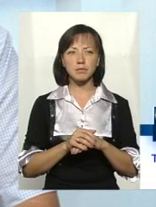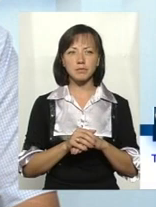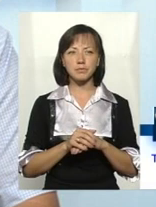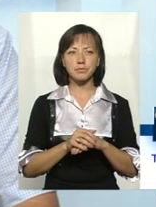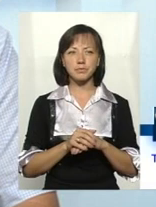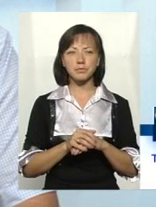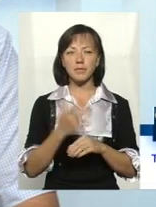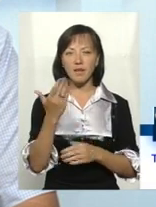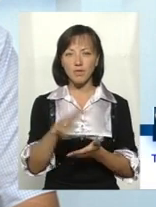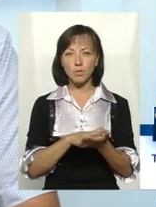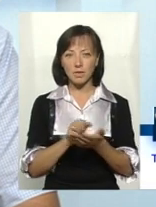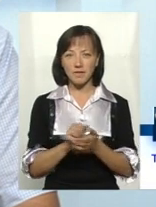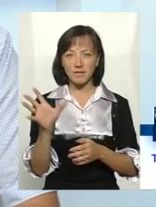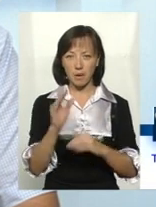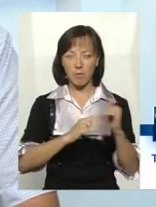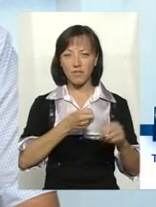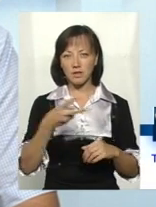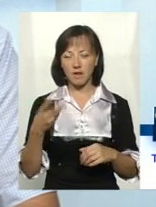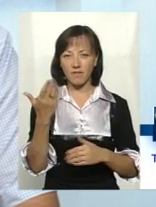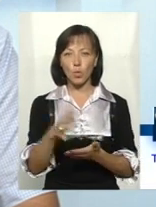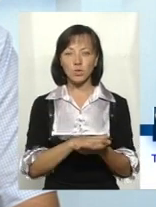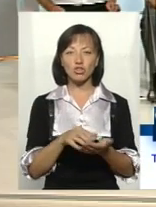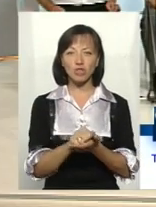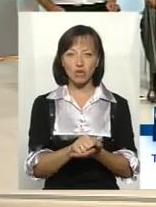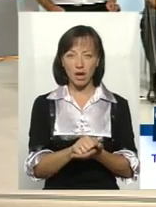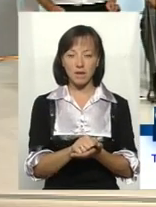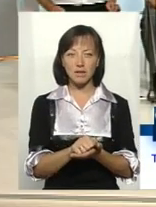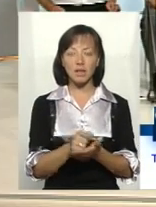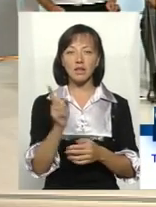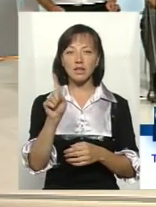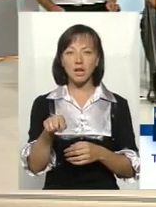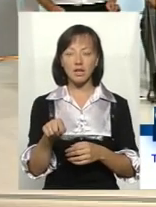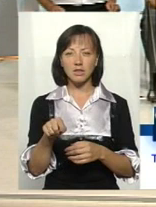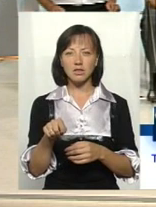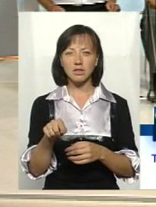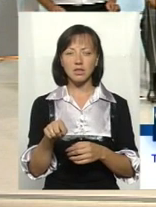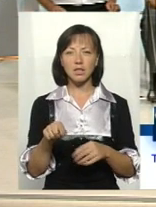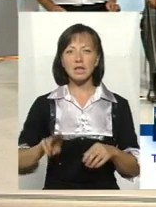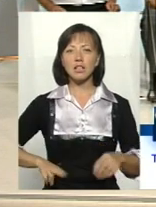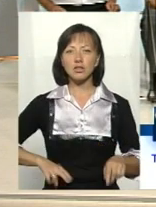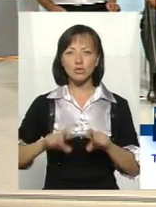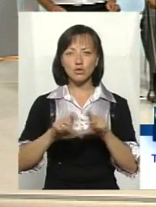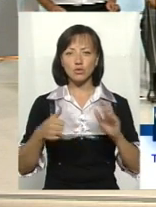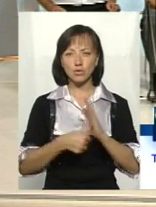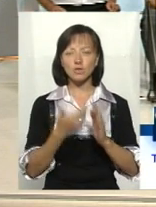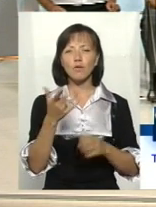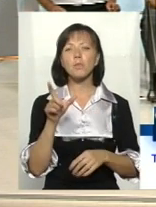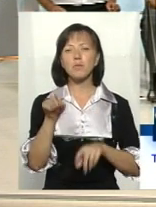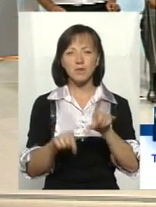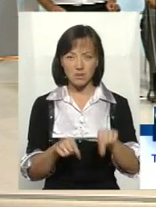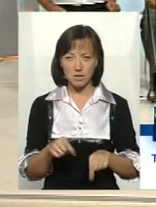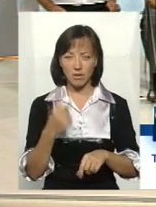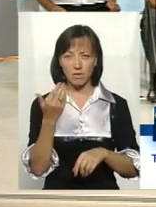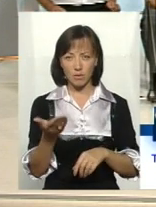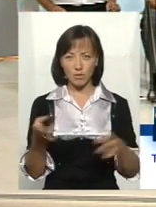Вы уничтожаете всех профессионалов. Вы уничтожаете, вот даже сидит эта супер школа директора. Чего вы к нему привязали? Если